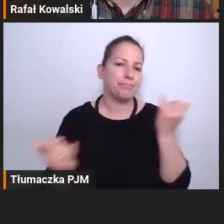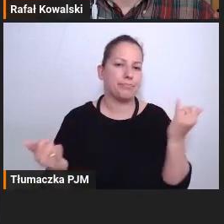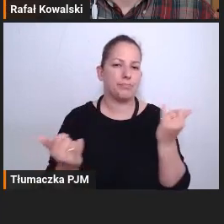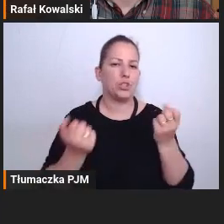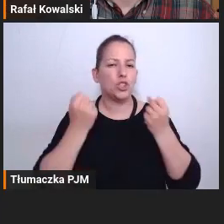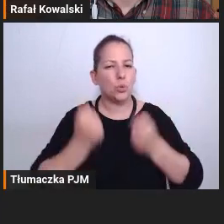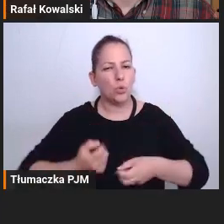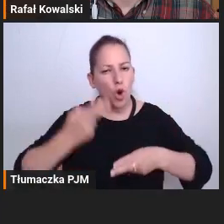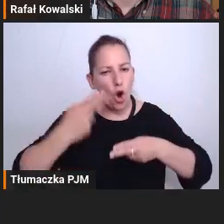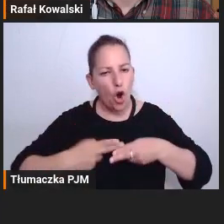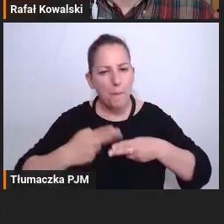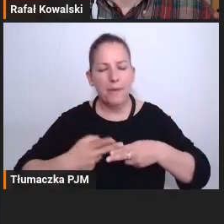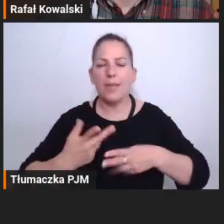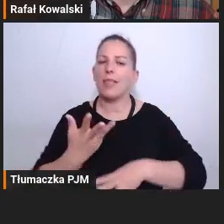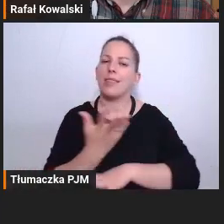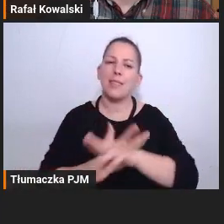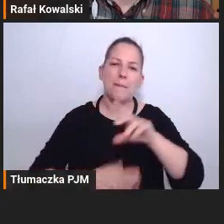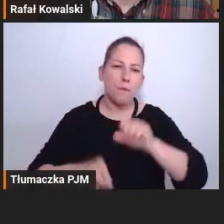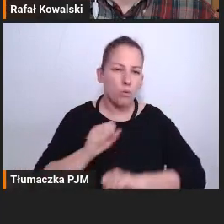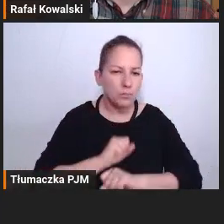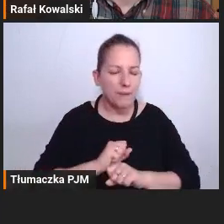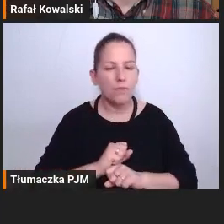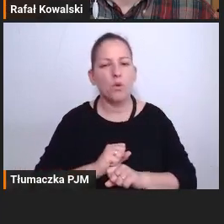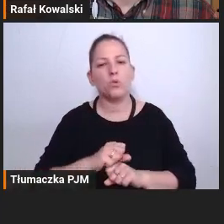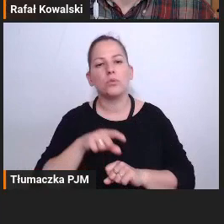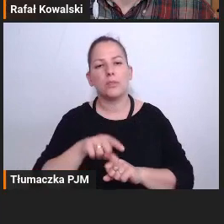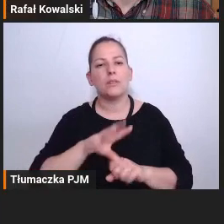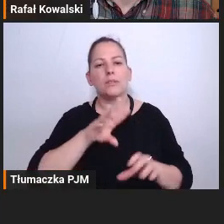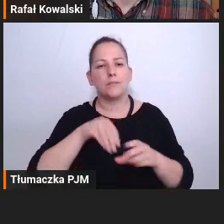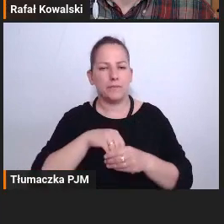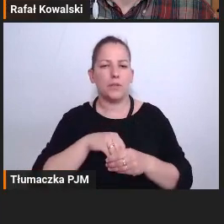ciężkie choroby, niepełnosprawności, to jakby wszystko